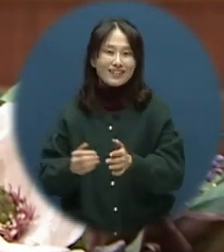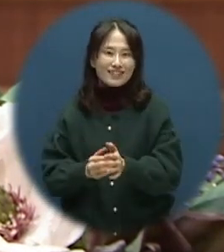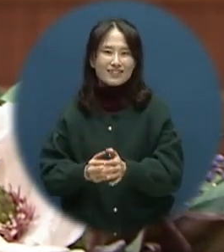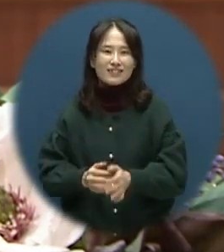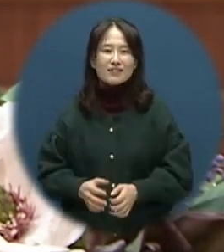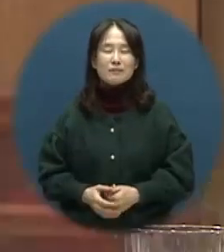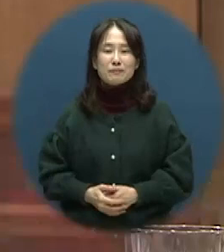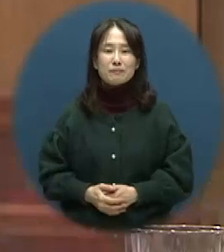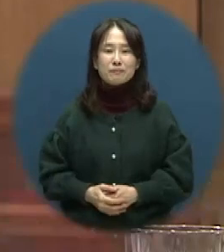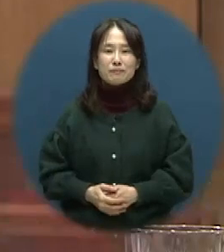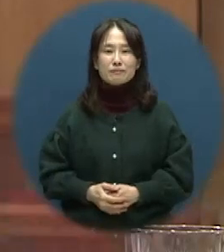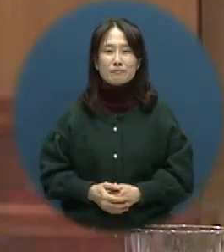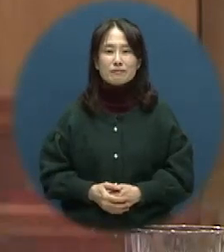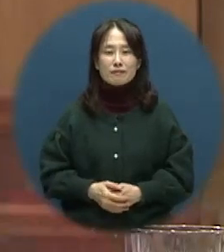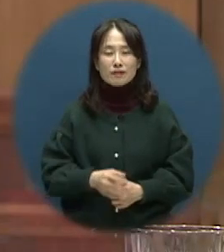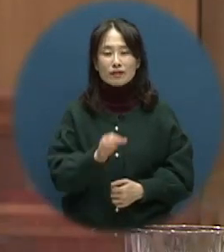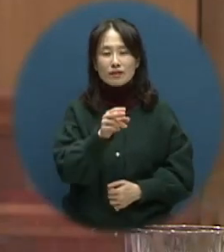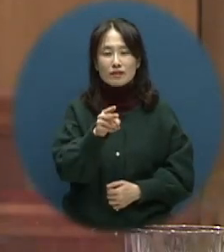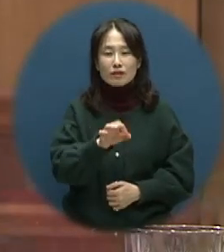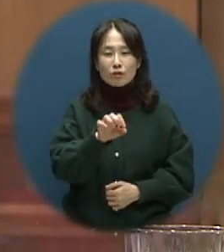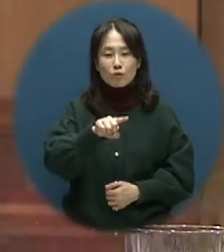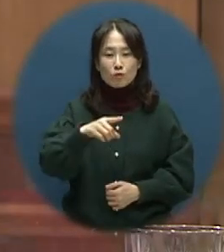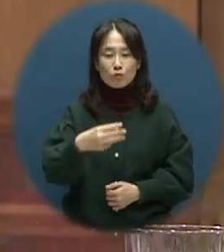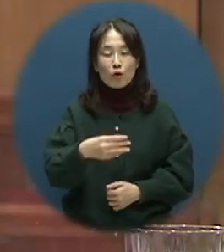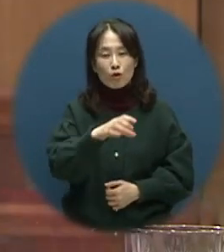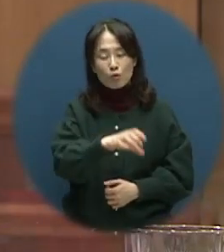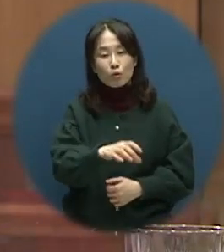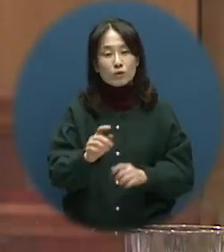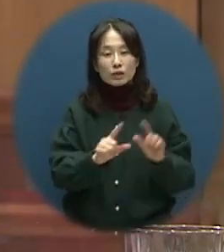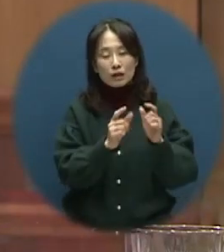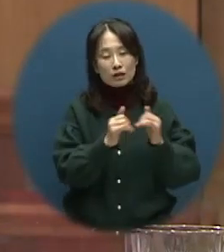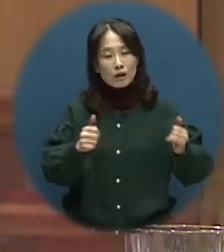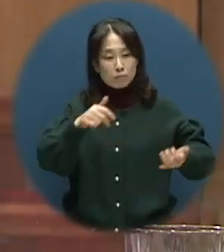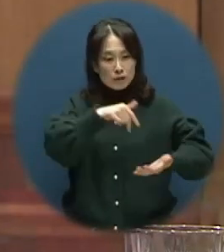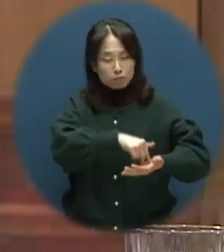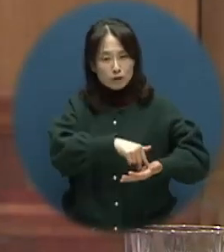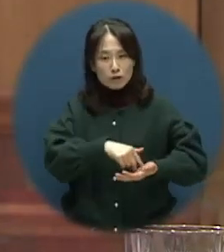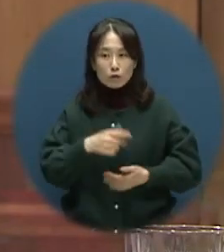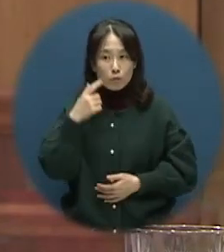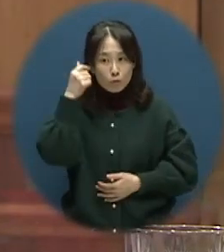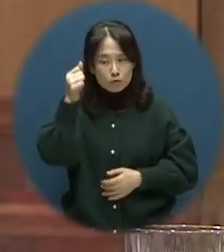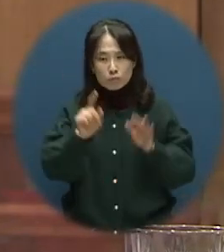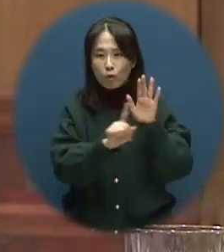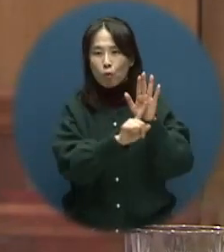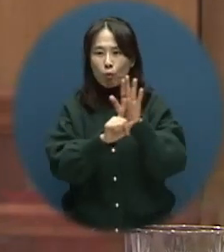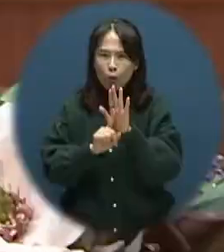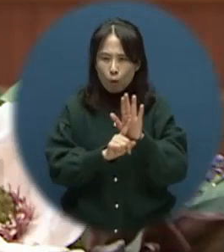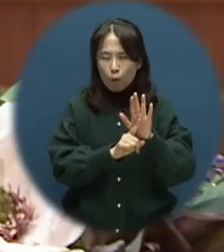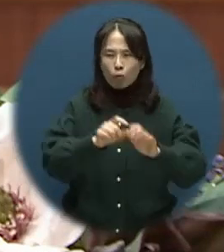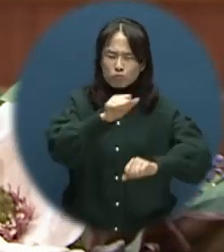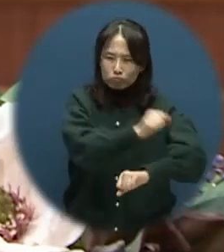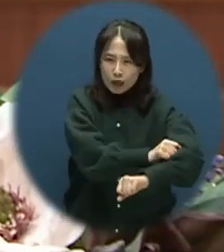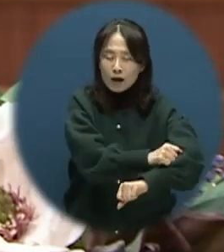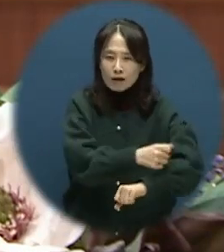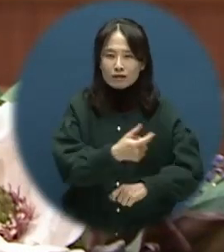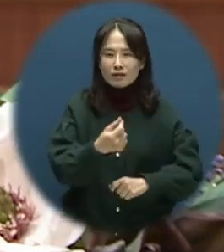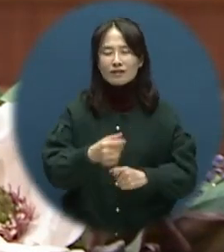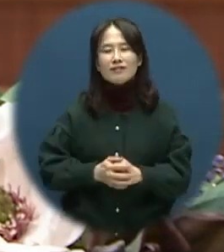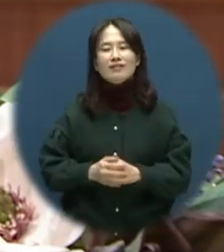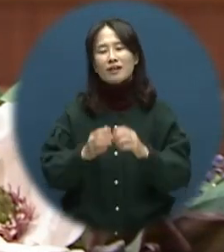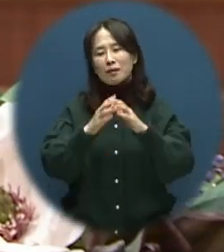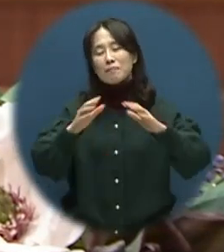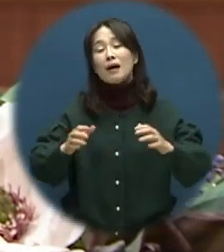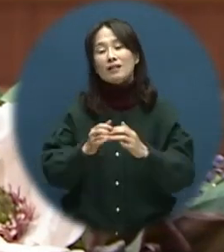네, 영월 군민 입장에서는 우리 목사님이 대단한 홍보대사 역할을 하셨는데요. 그죠? 마을 주민들이 저한테 이렇게 얘기를